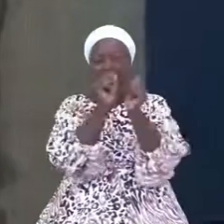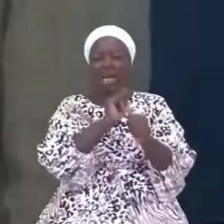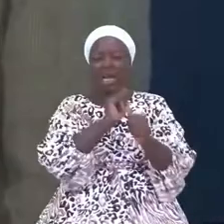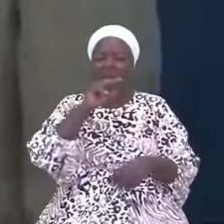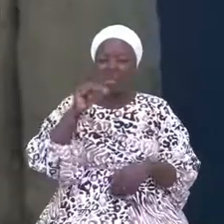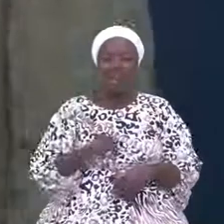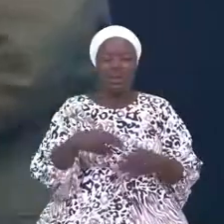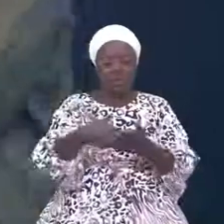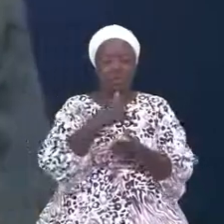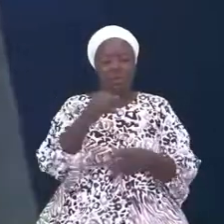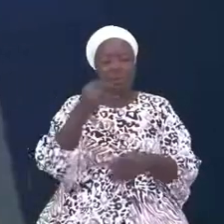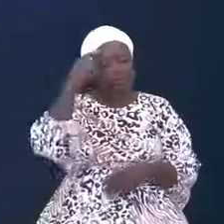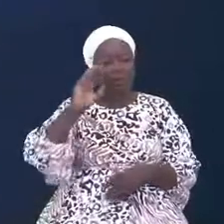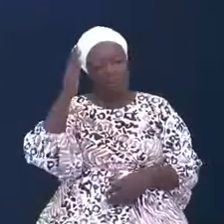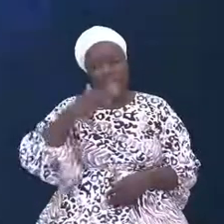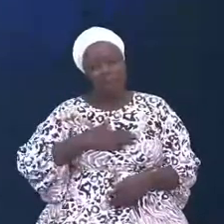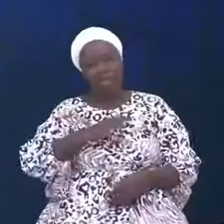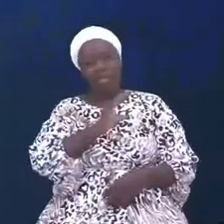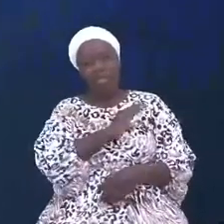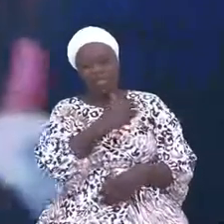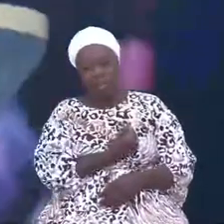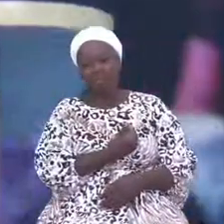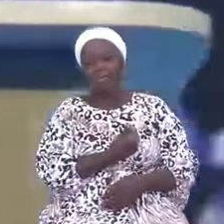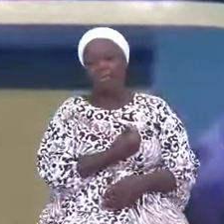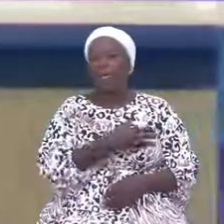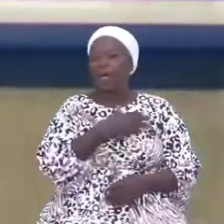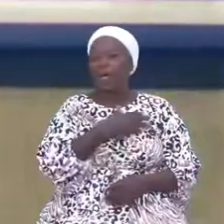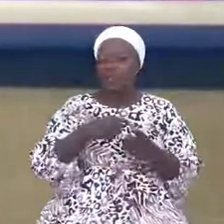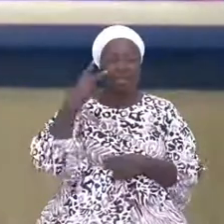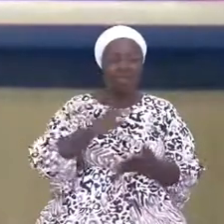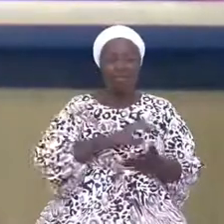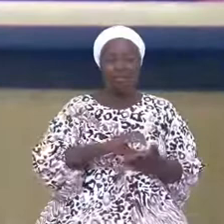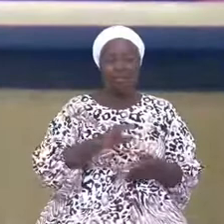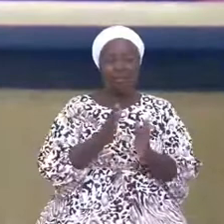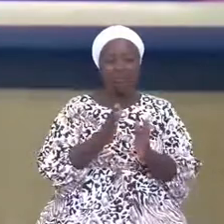mon esclavage. J'ai besoin du renouvellement pour mon âme.